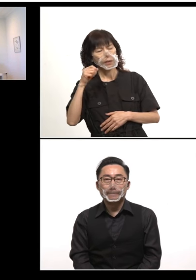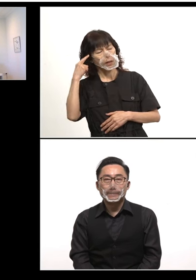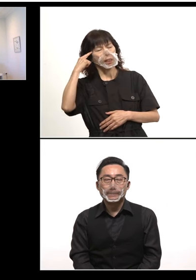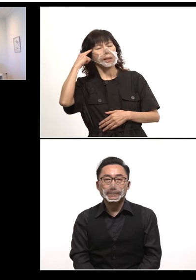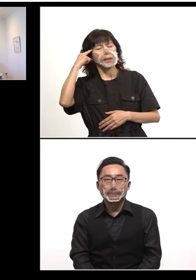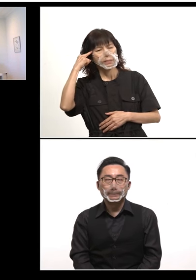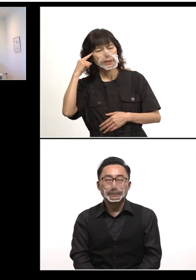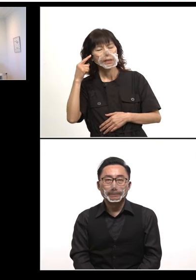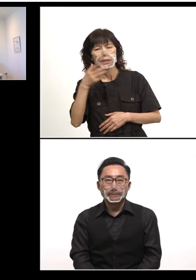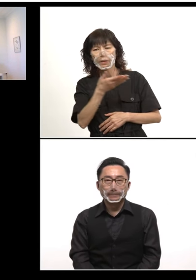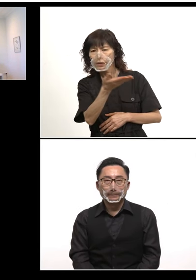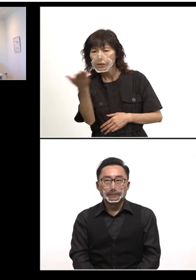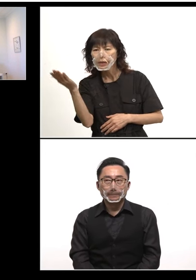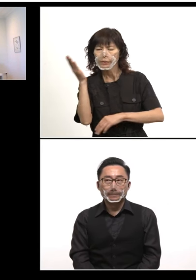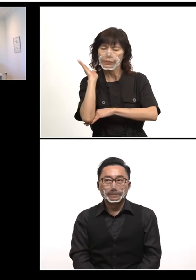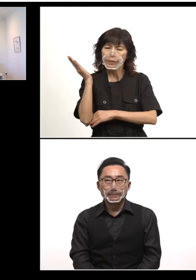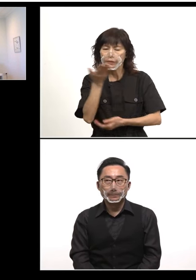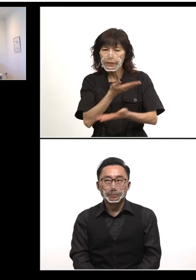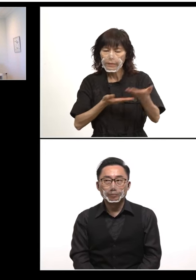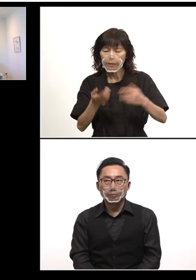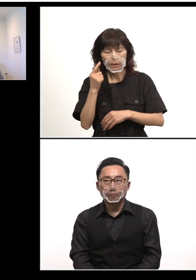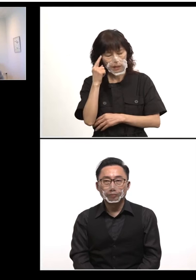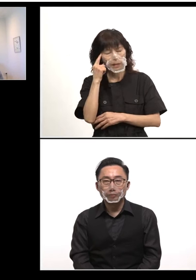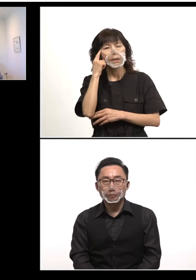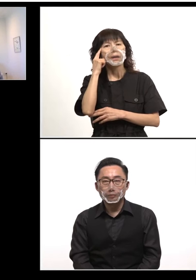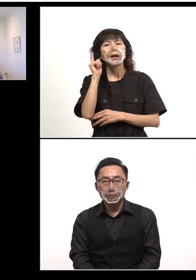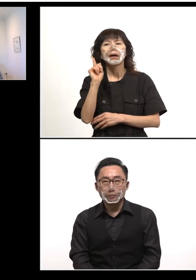其實我諗緊幾樣嘢，或者頭先一路聽各位講者分享咧，我都